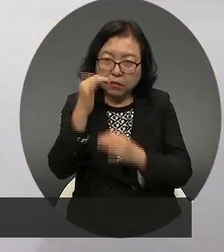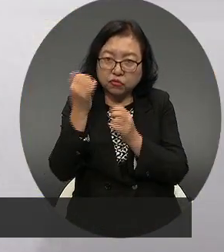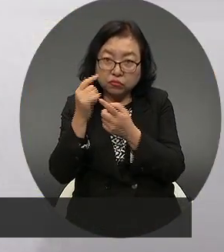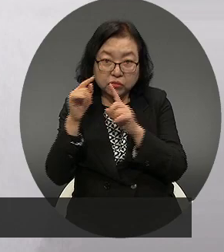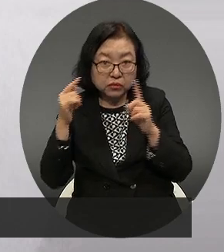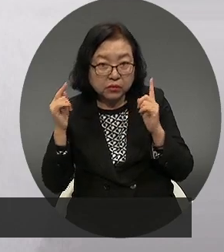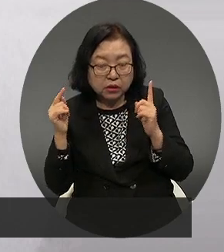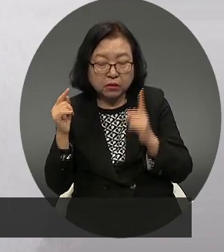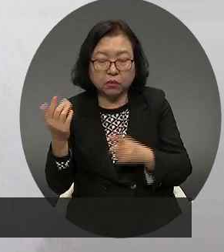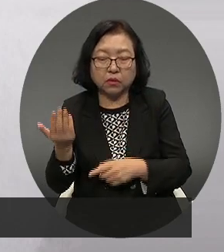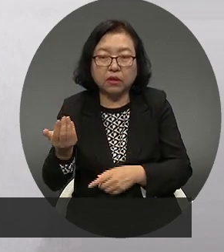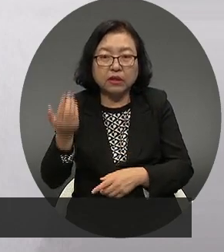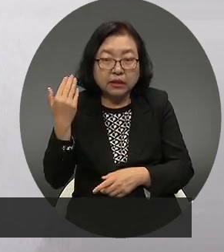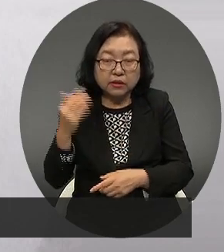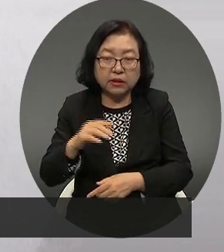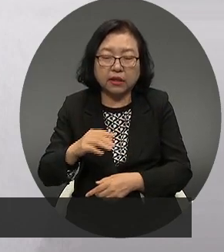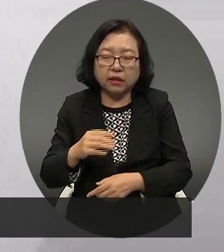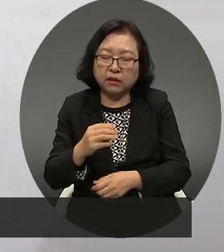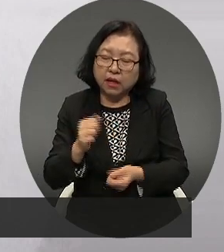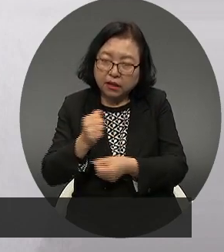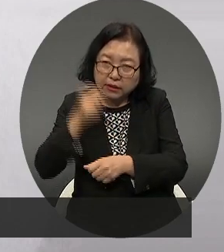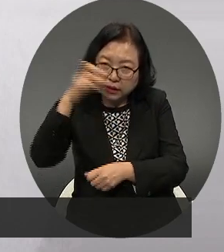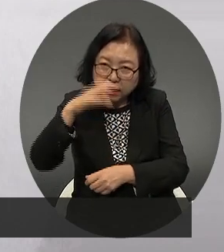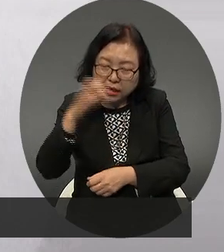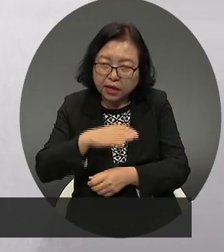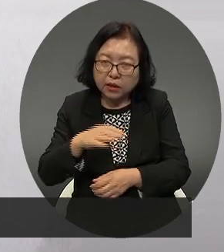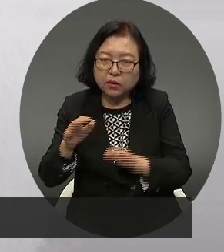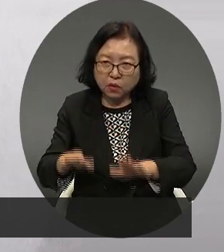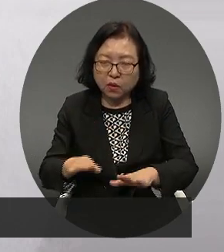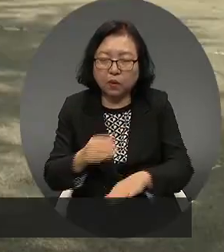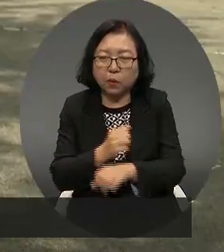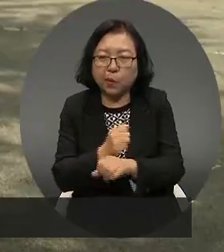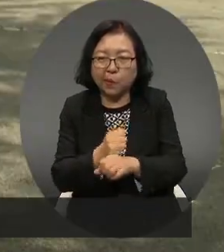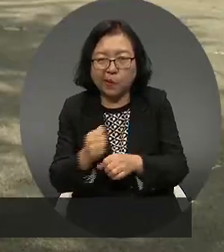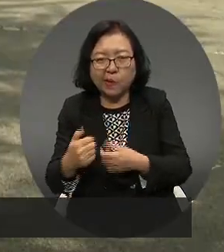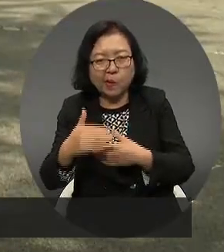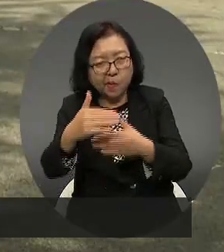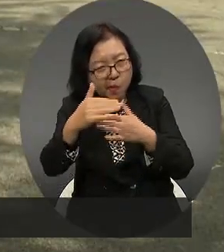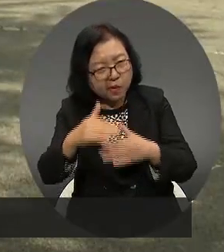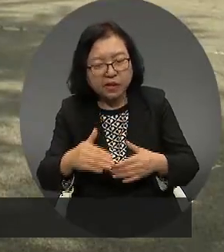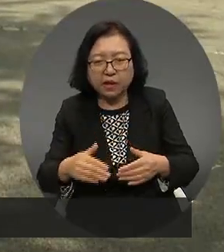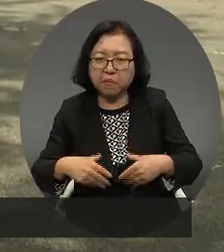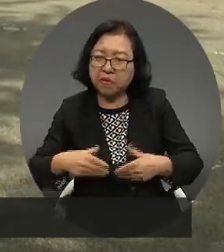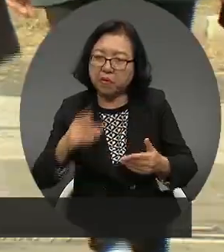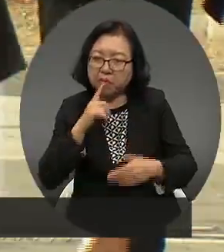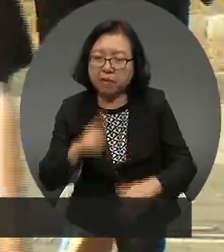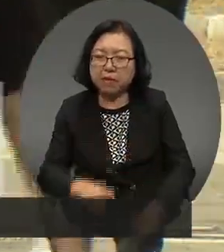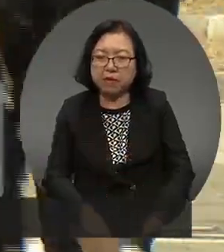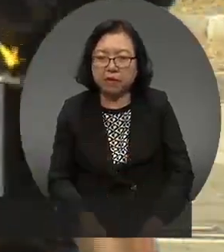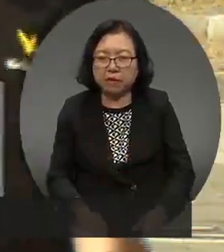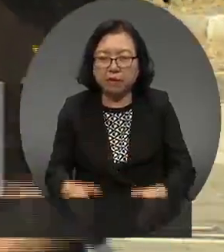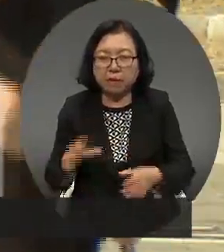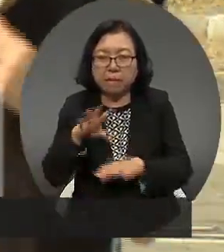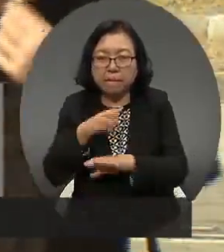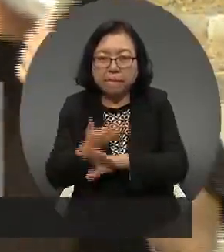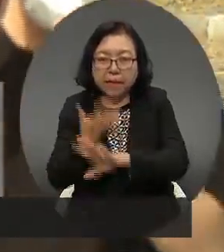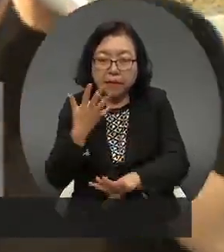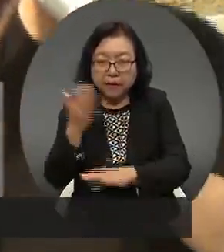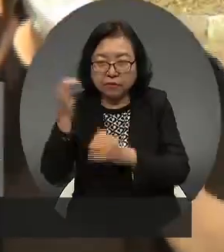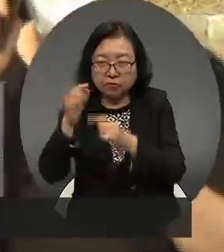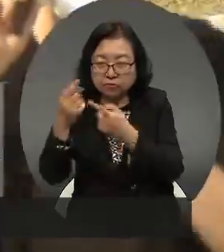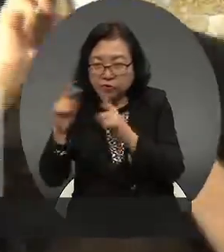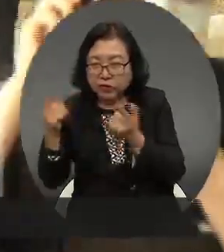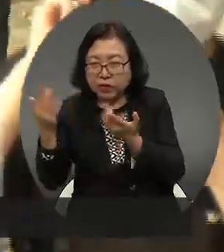포함해 구성원 의견을 듣는 과정에 불과하다고 해명했습니다. 통합에 반대하는 충북대 학생들과는 달리